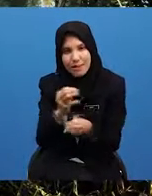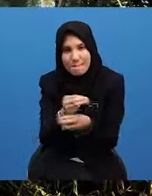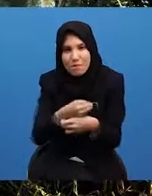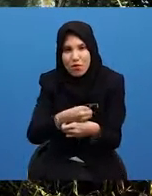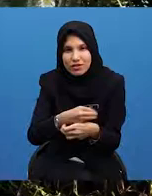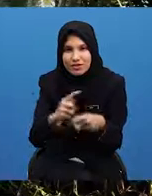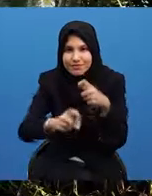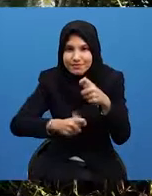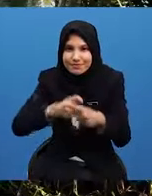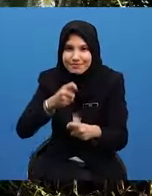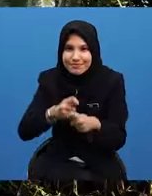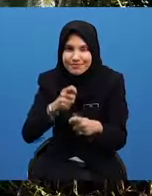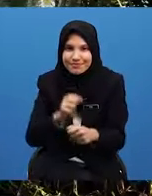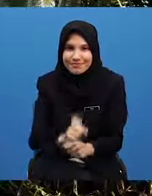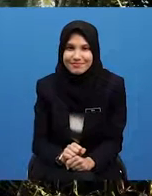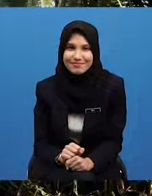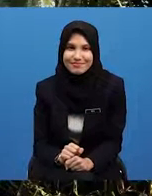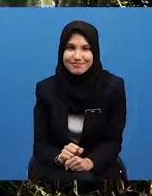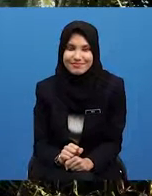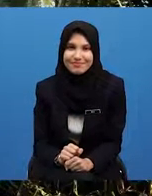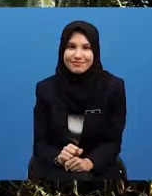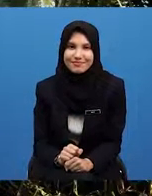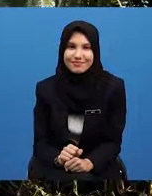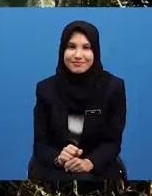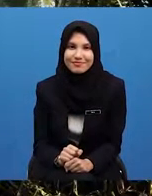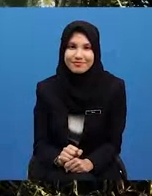takal? Kamu rujuk saja di situ.